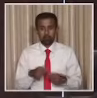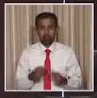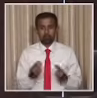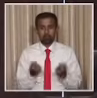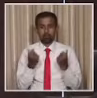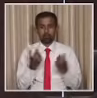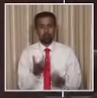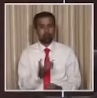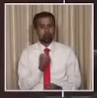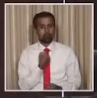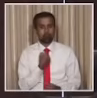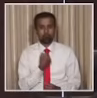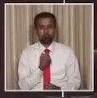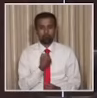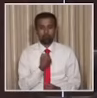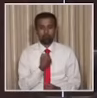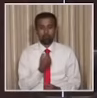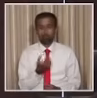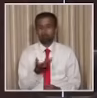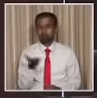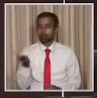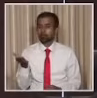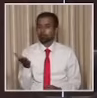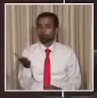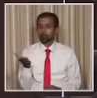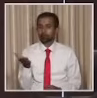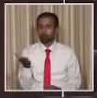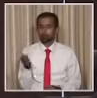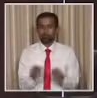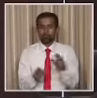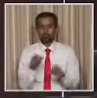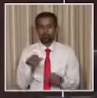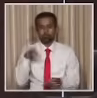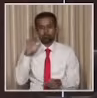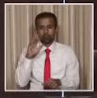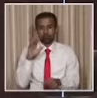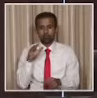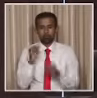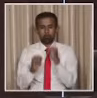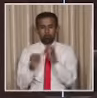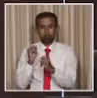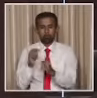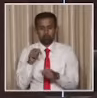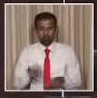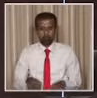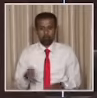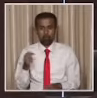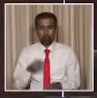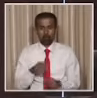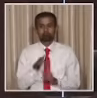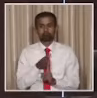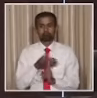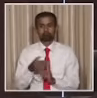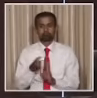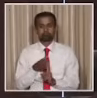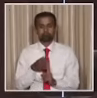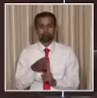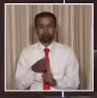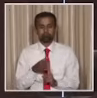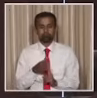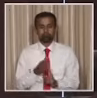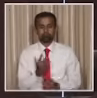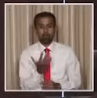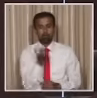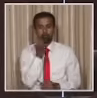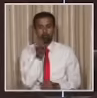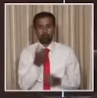ahambeyakin aapuhama e patte inna kattiye kale poduwa lokota vivichane karapu kattiya ada ewilla warna karata etumage awasthawa